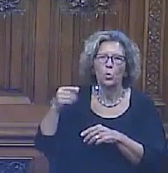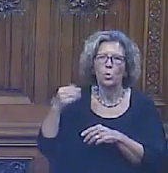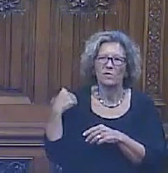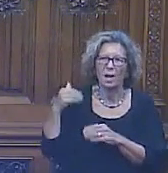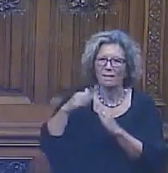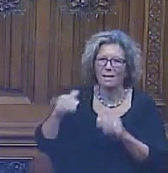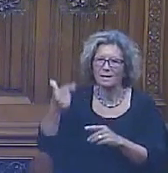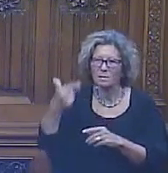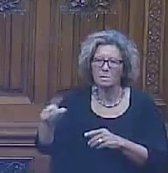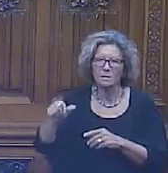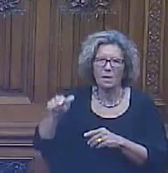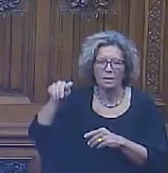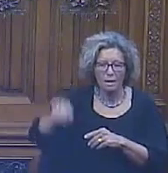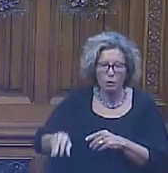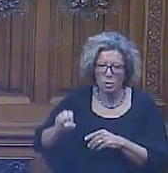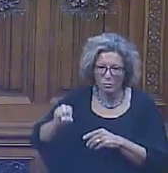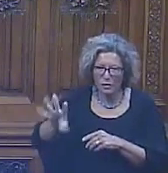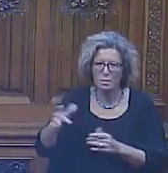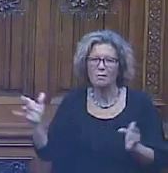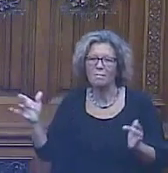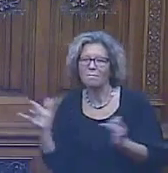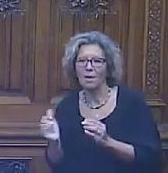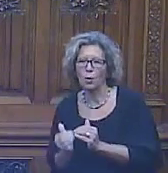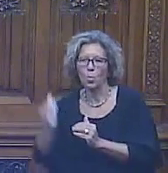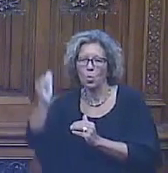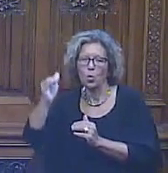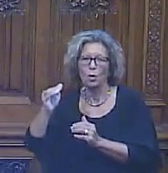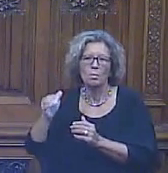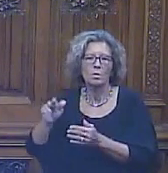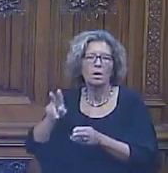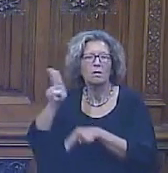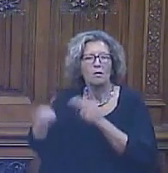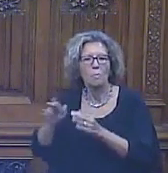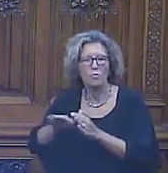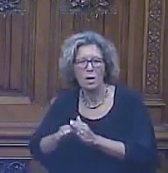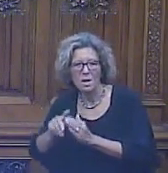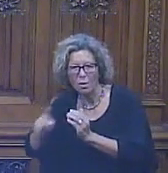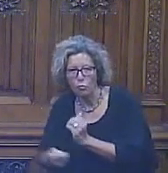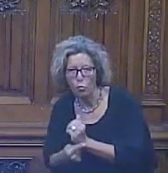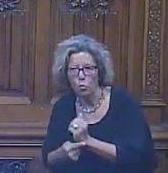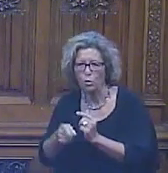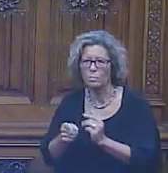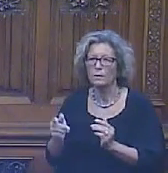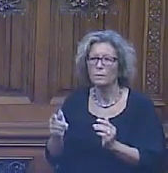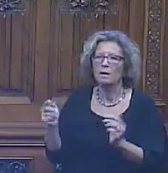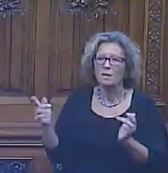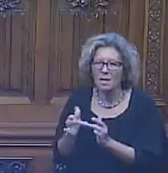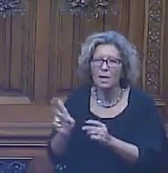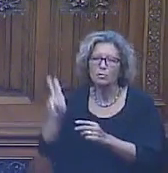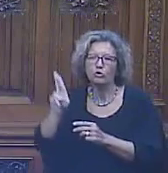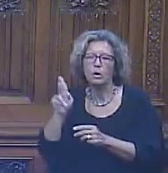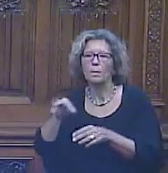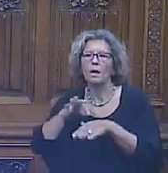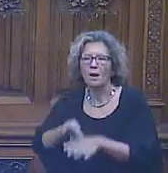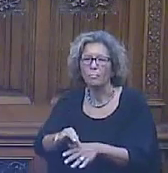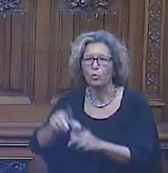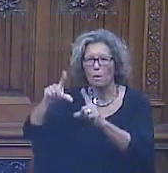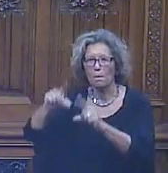Dezember 2014 gegen die Erhöhung des Pflegefonds gestimmt hat, dass die FPÖ gegen die Einführung